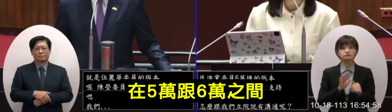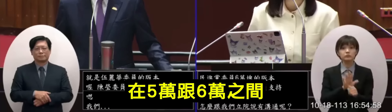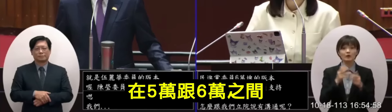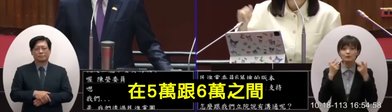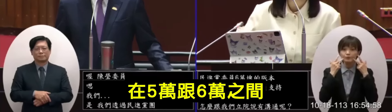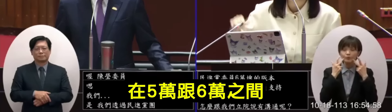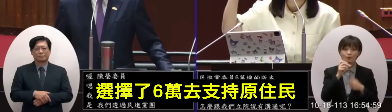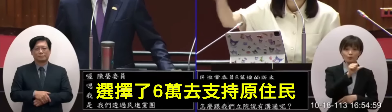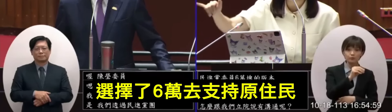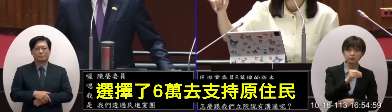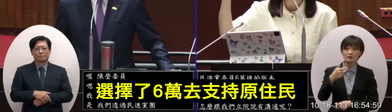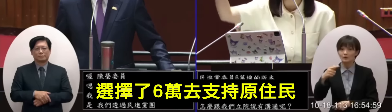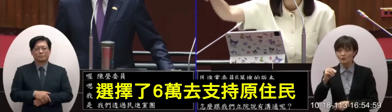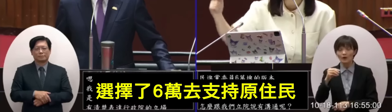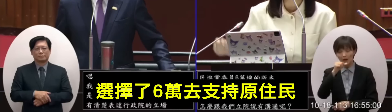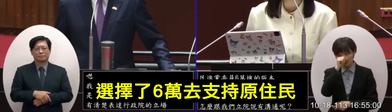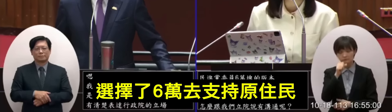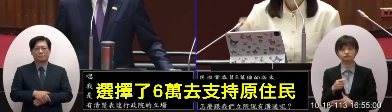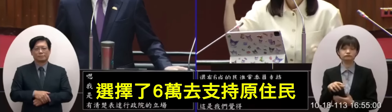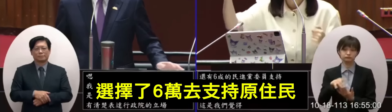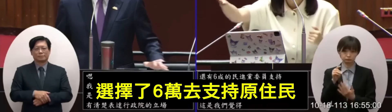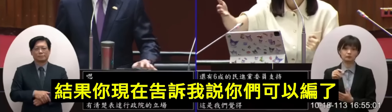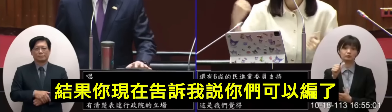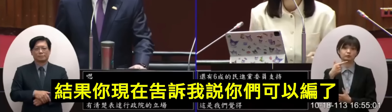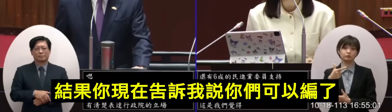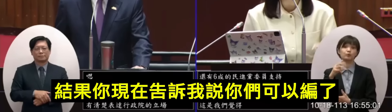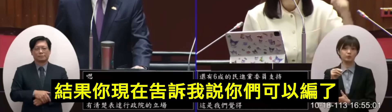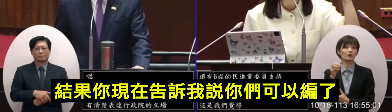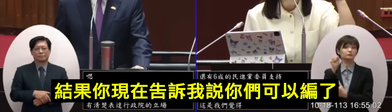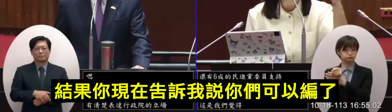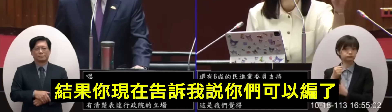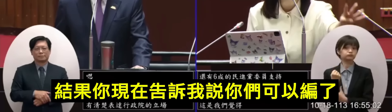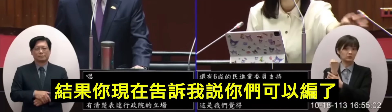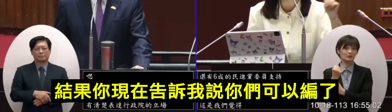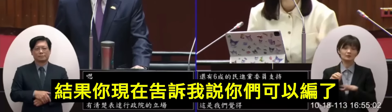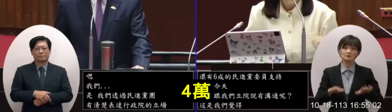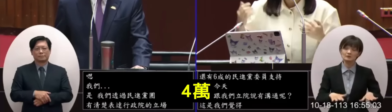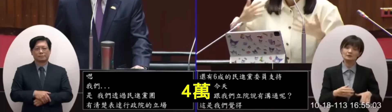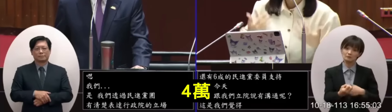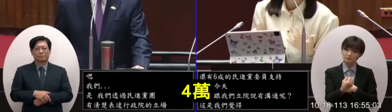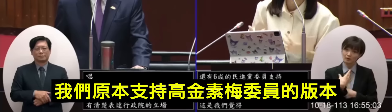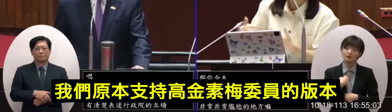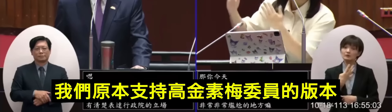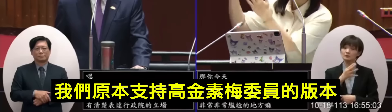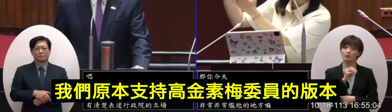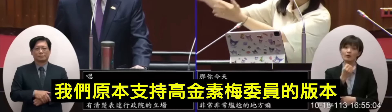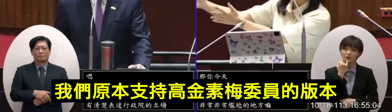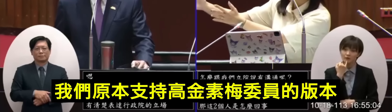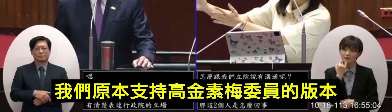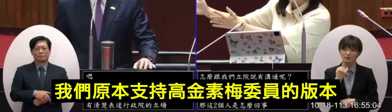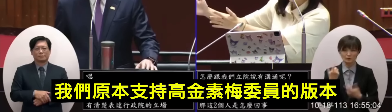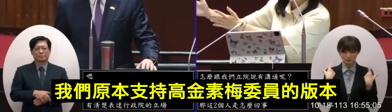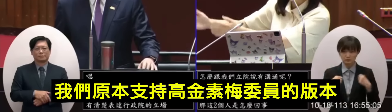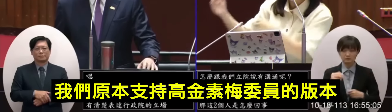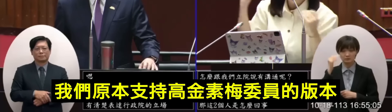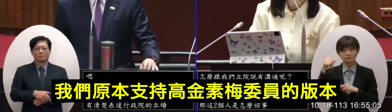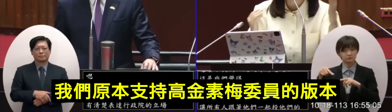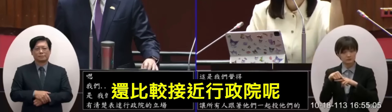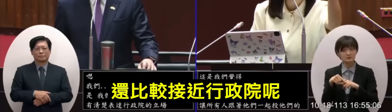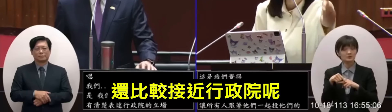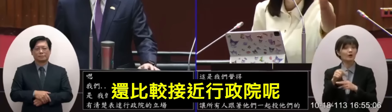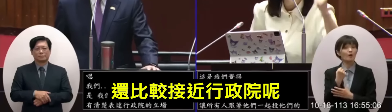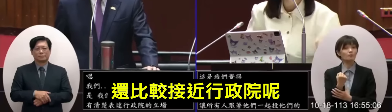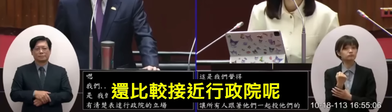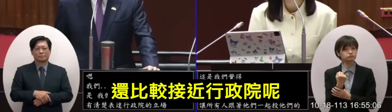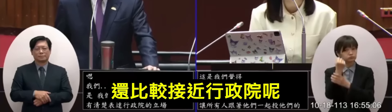跟60000之间选择了60000去支持原住民，结果你现在告诉我说你们可以编了40000，我们原本支持高金素梅委员的版本